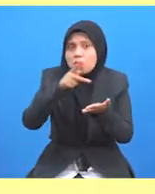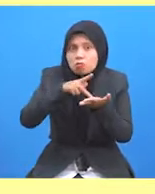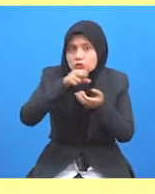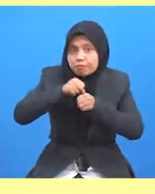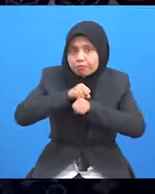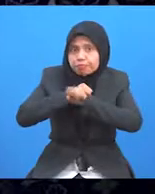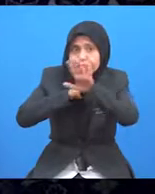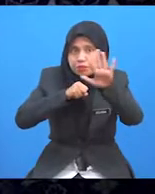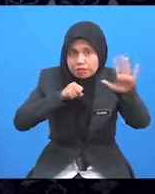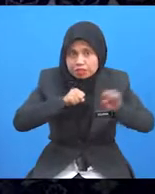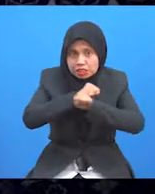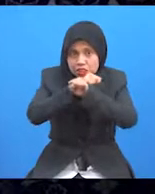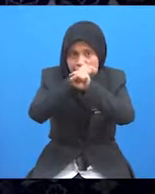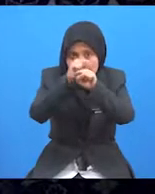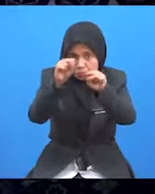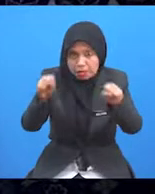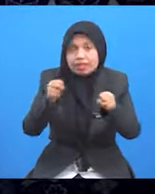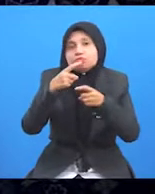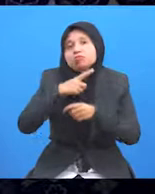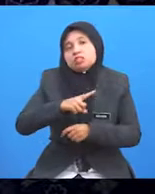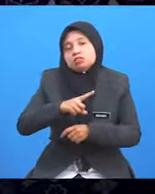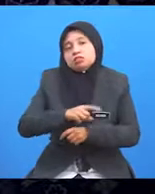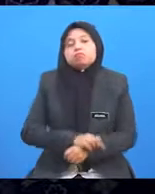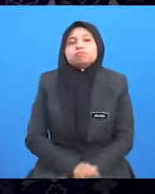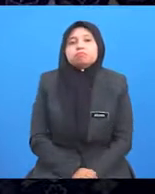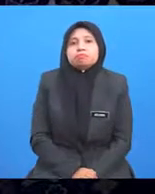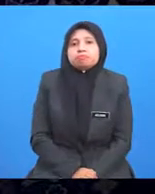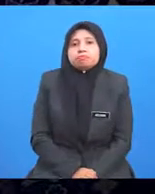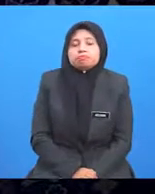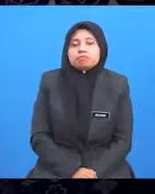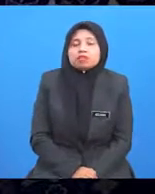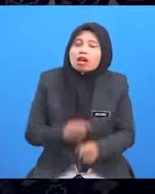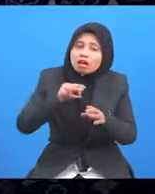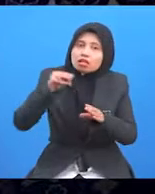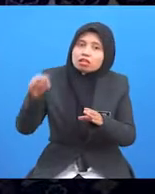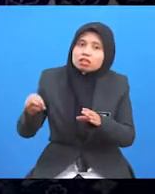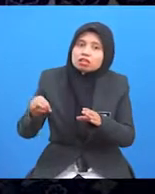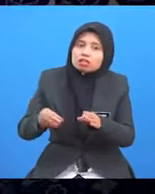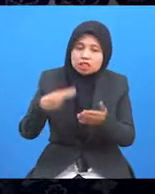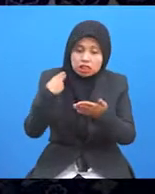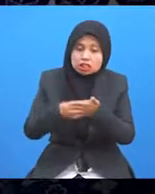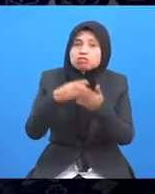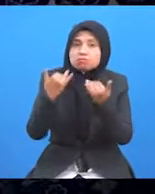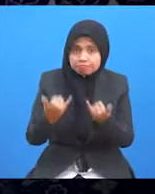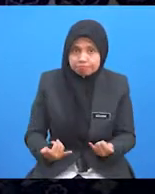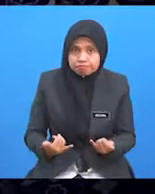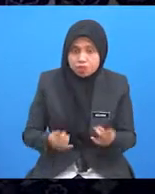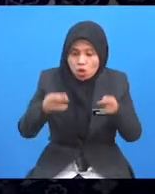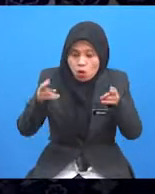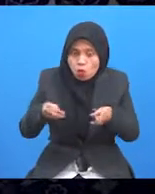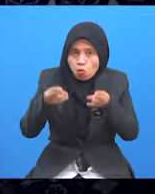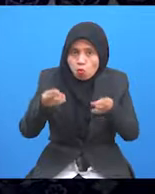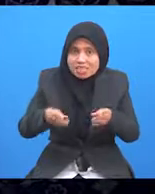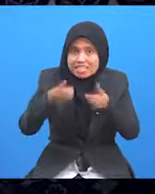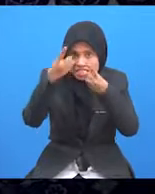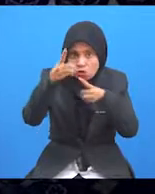Melayu. Murid-murid, sehingga kini, usaha-usaha dakwah telah dilaksanakan sesuai dengan